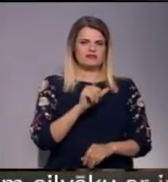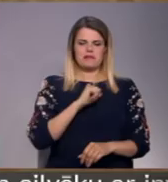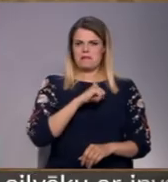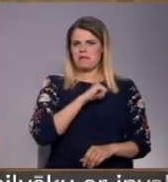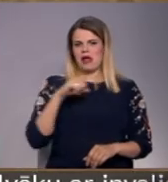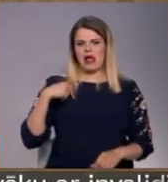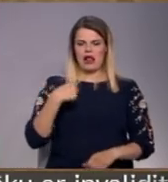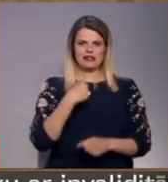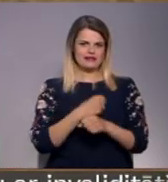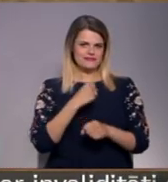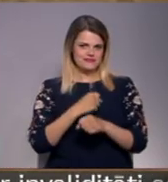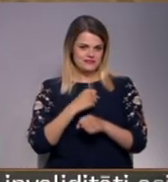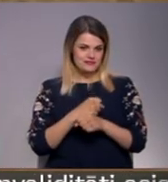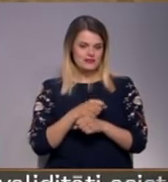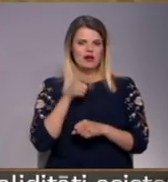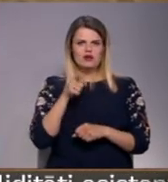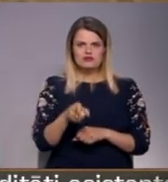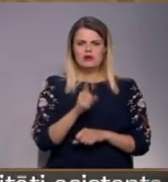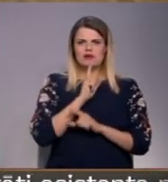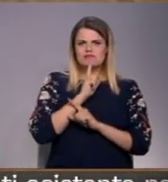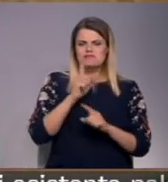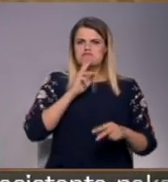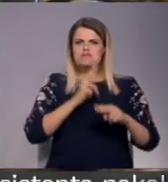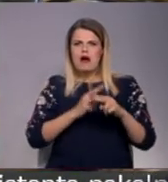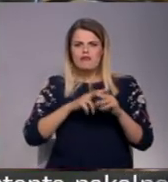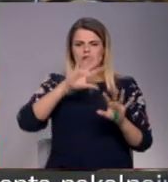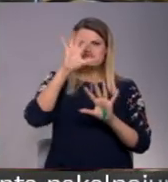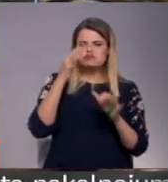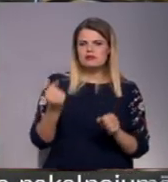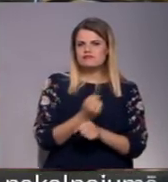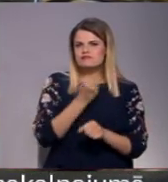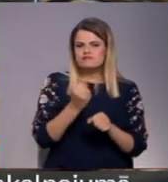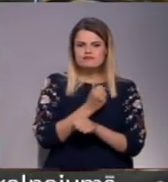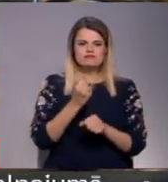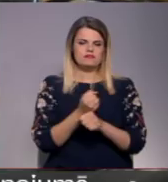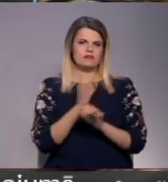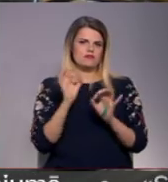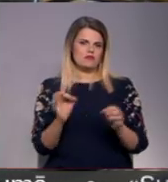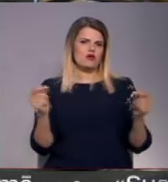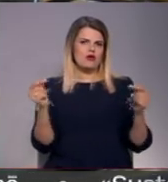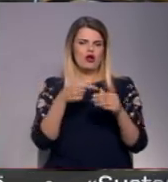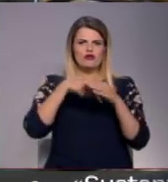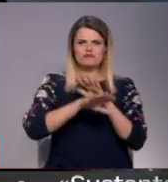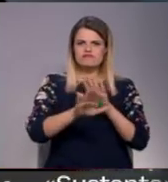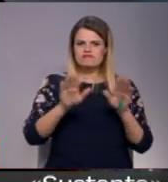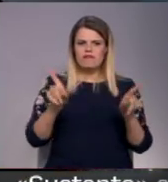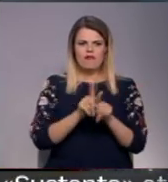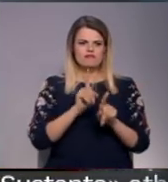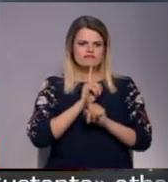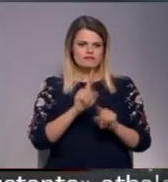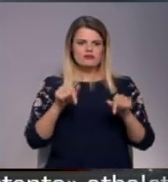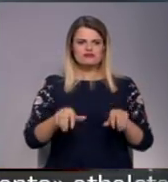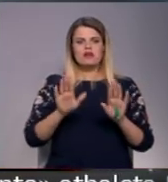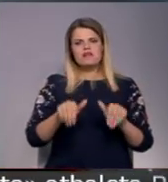es. Industriālā dizainā veidots galerijas interjers pilnībā saskan ar tajā esošiem eksponātiem. Šeit